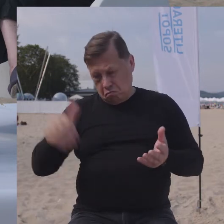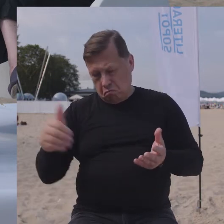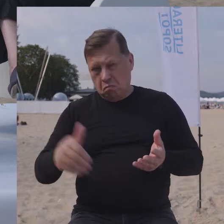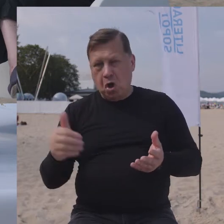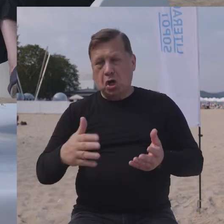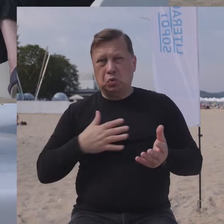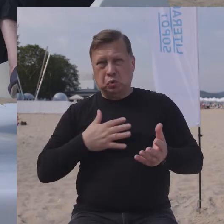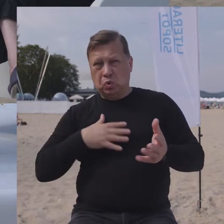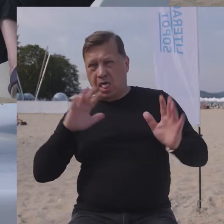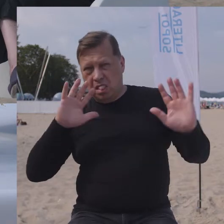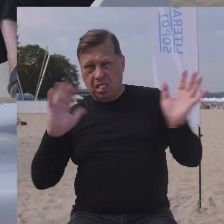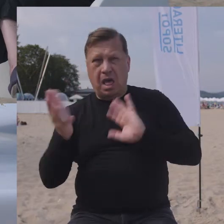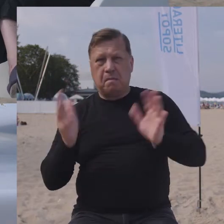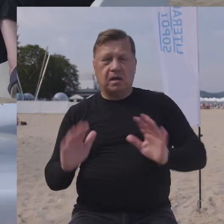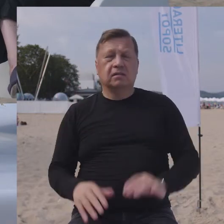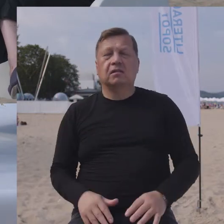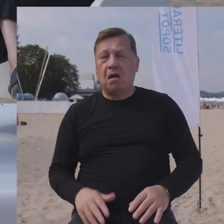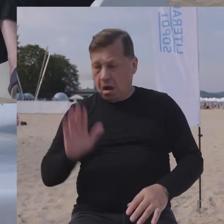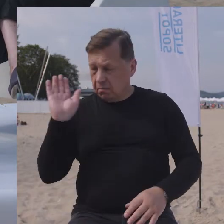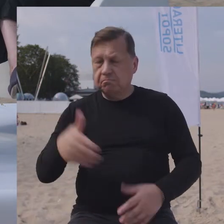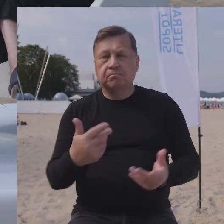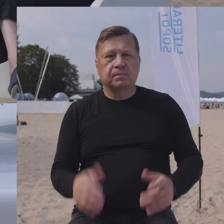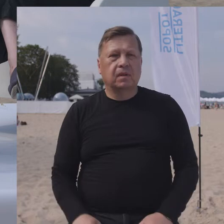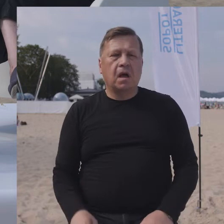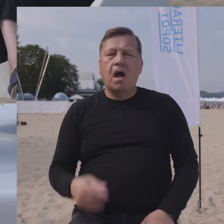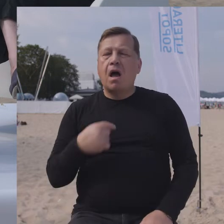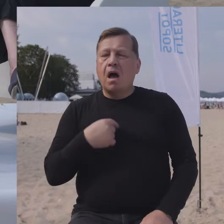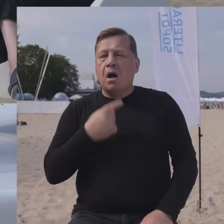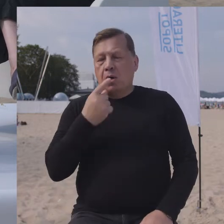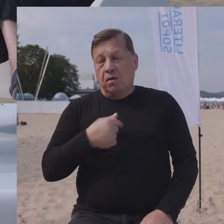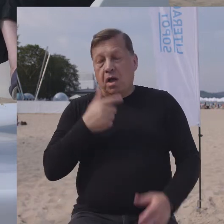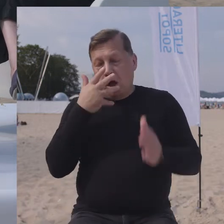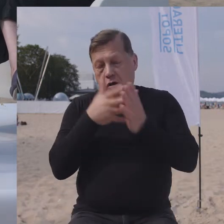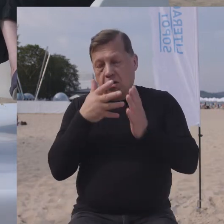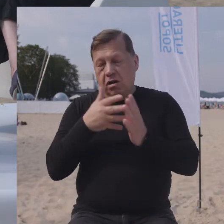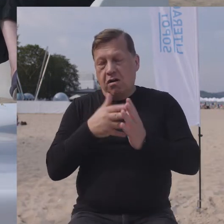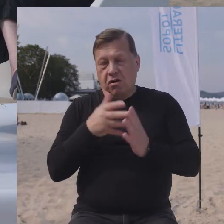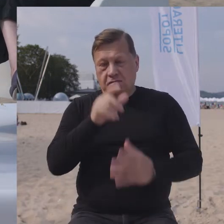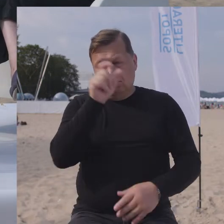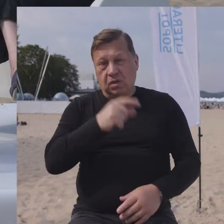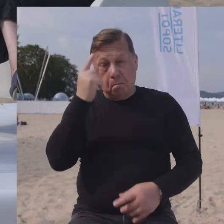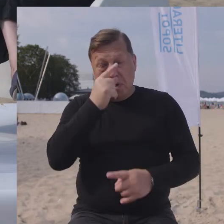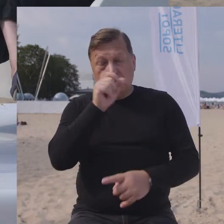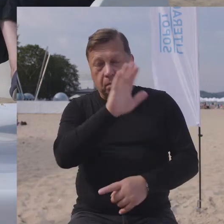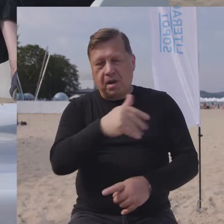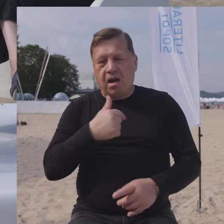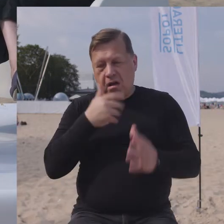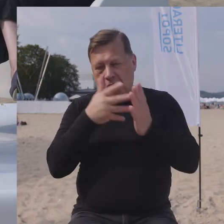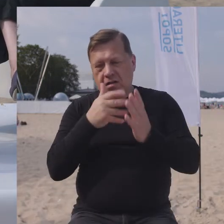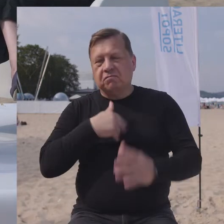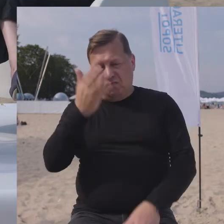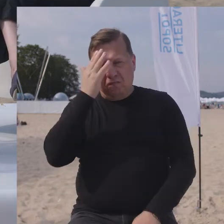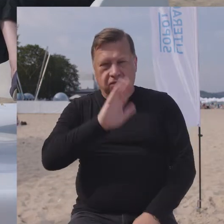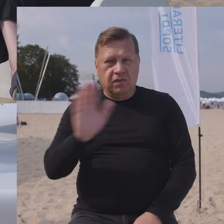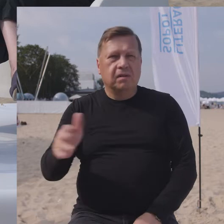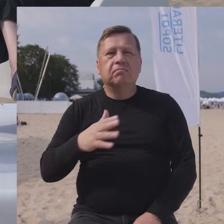zrobić niedobrze. Ja mam takie zdolności, że czytam w myślach, to pewnie przez pracę w radiu tak mi przeszło i kontakt ze